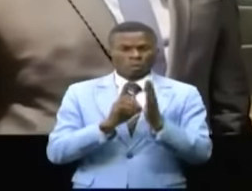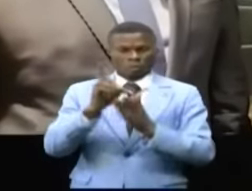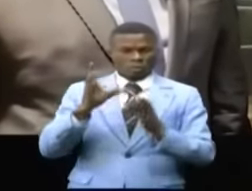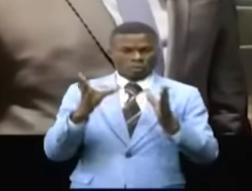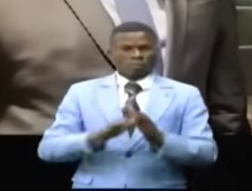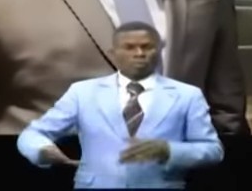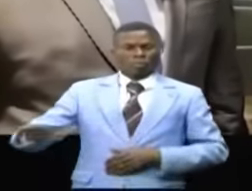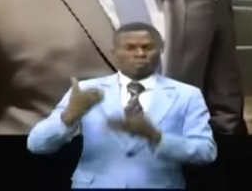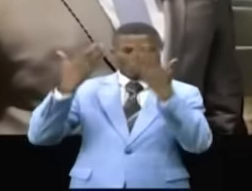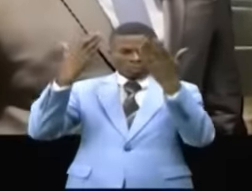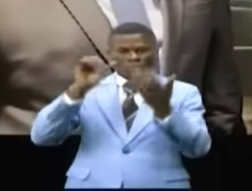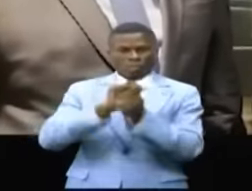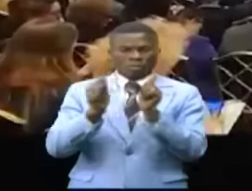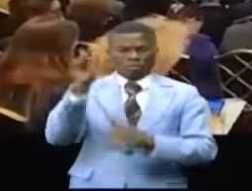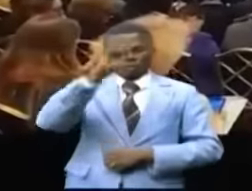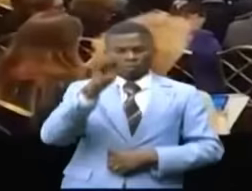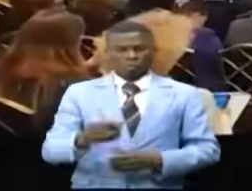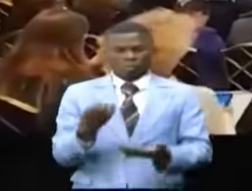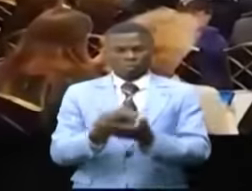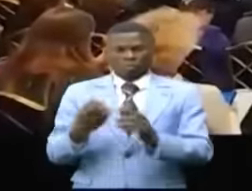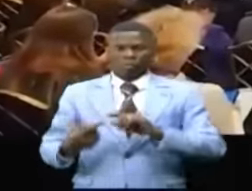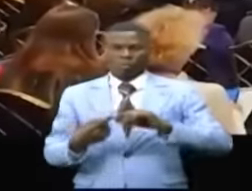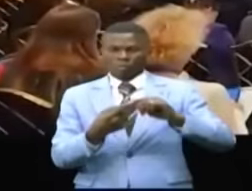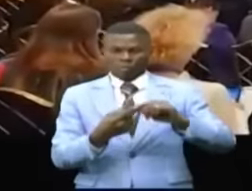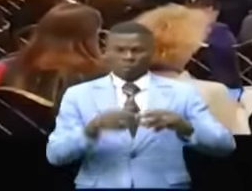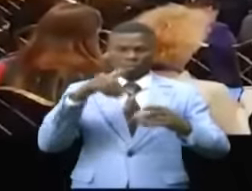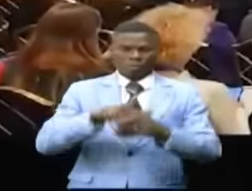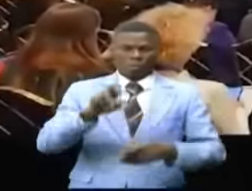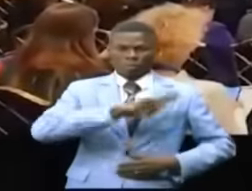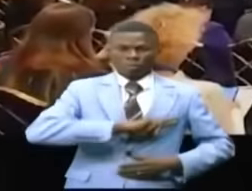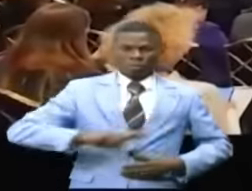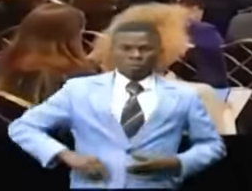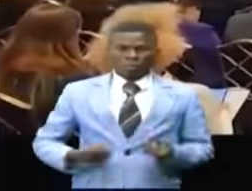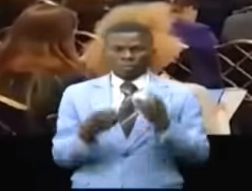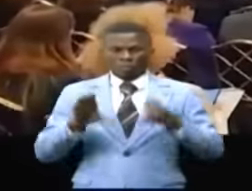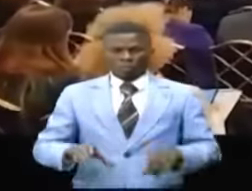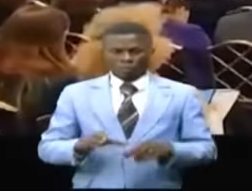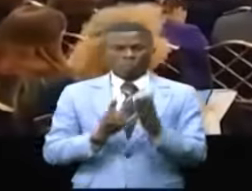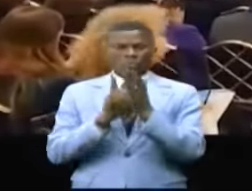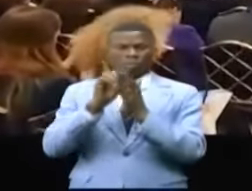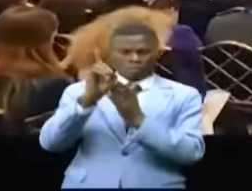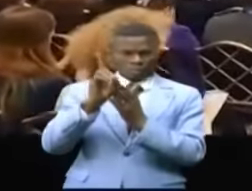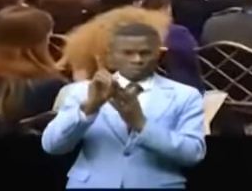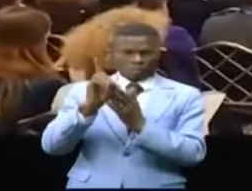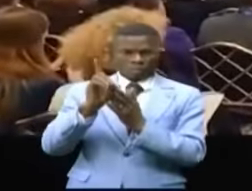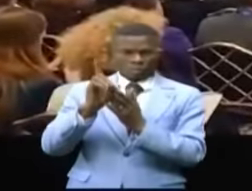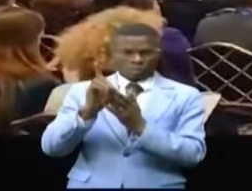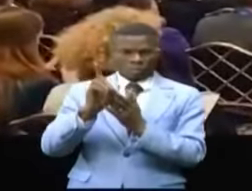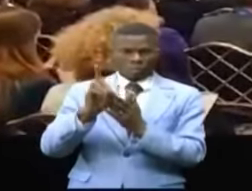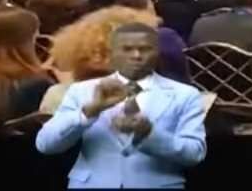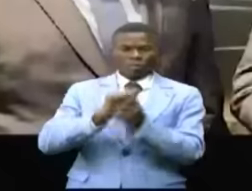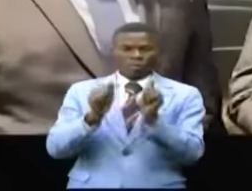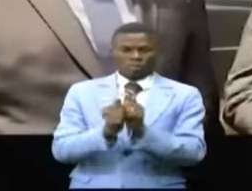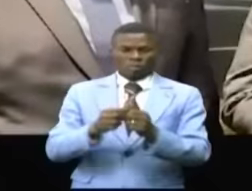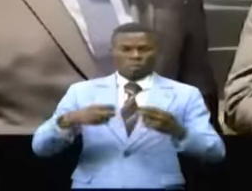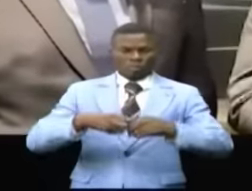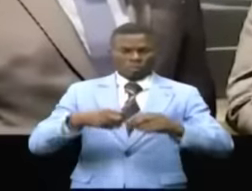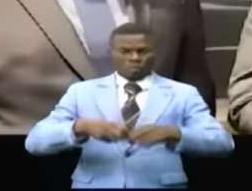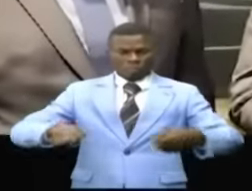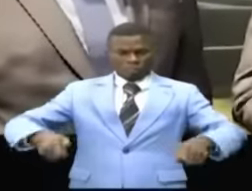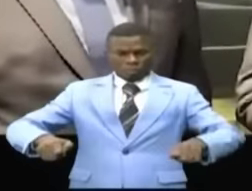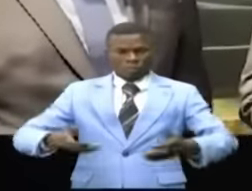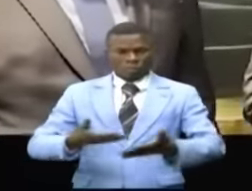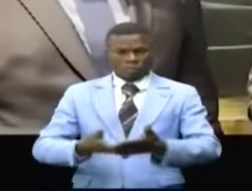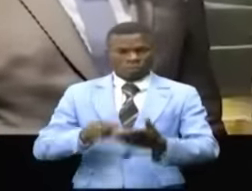eux, dans une zone économique spéciale qui sera en République démocratique du Congo, le développement de précurseurs des batteries, avec pour